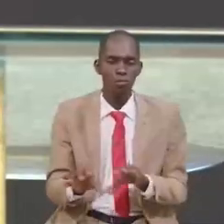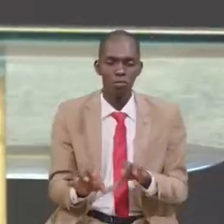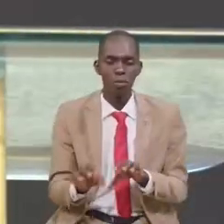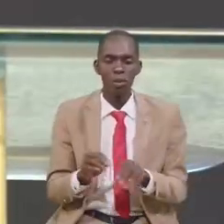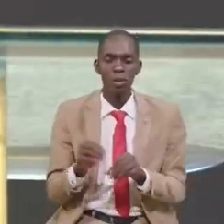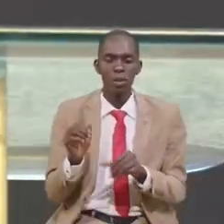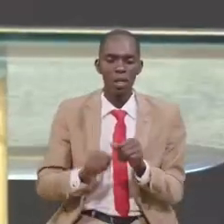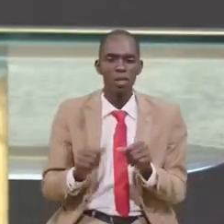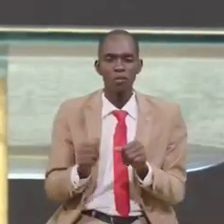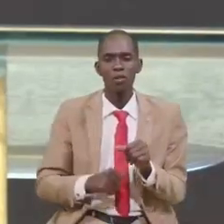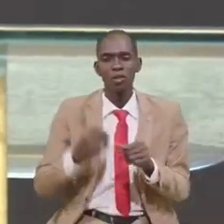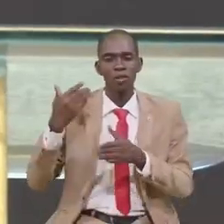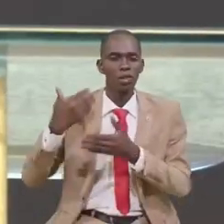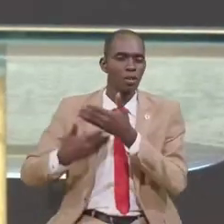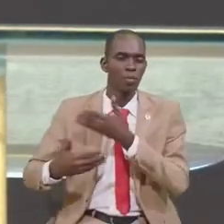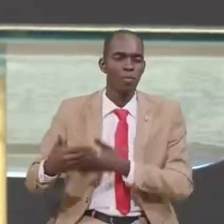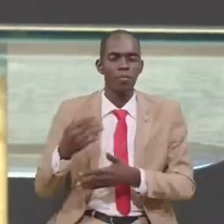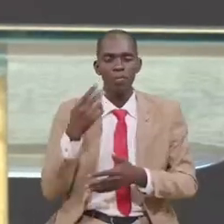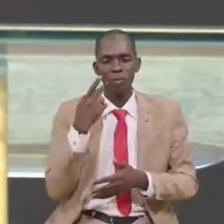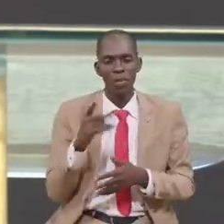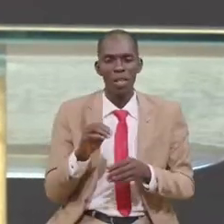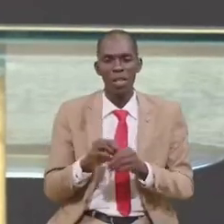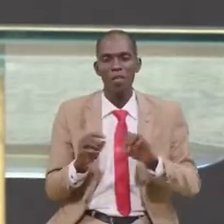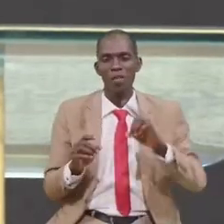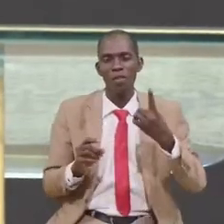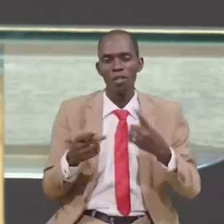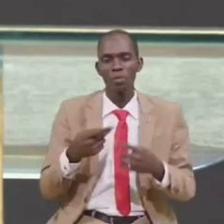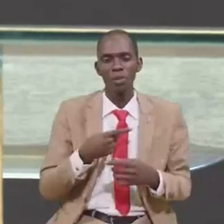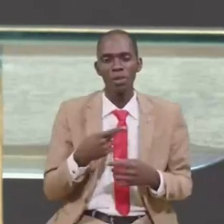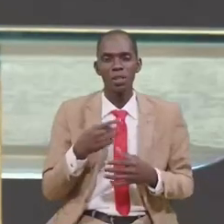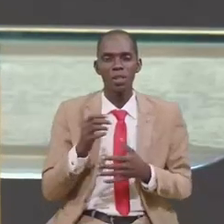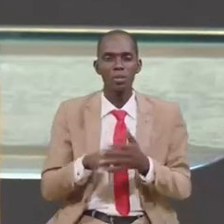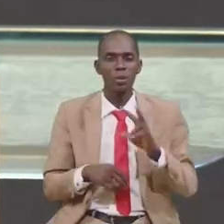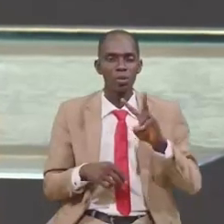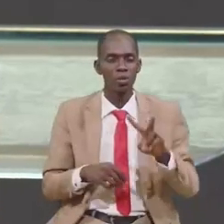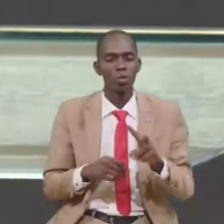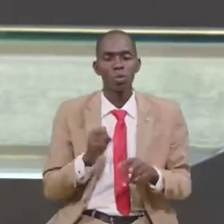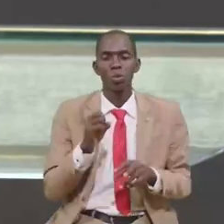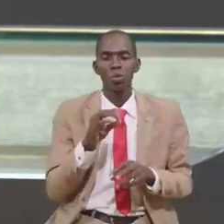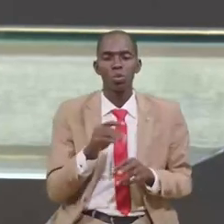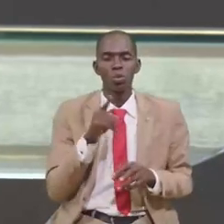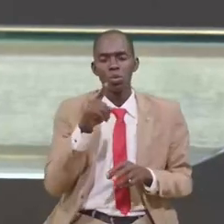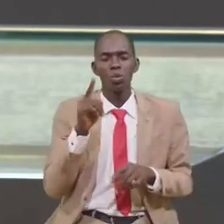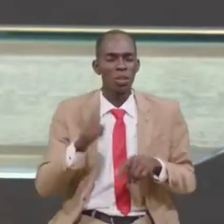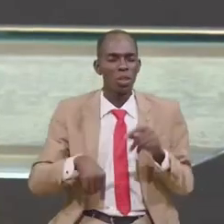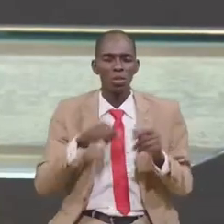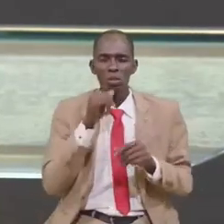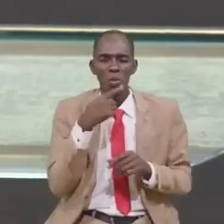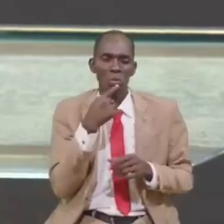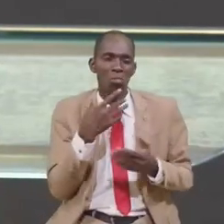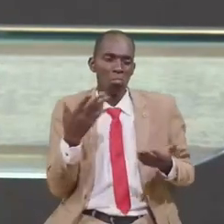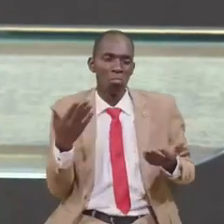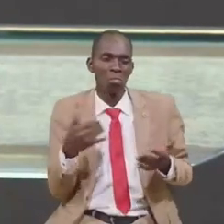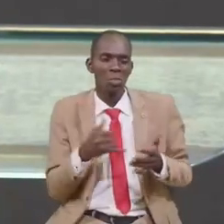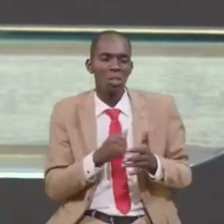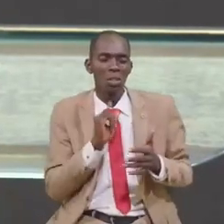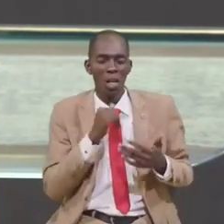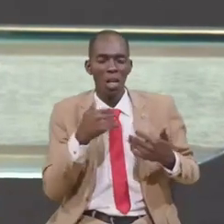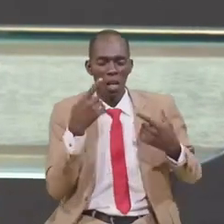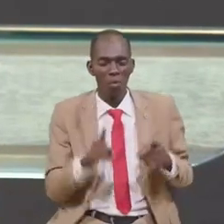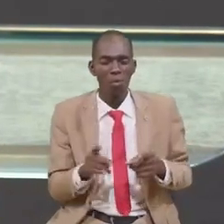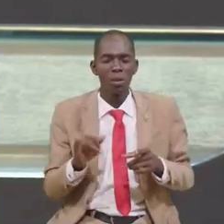génération. 1 Pierre, chapitre 2. Donc, vous ne pouvez pas dire que c'était accompli. Cela ne va plus